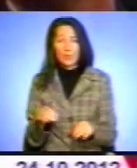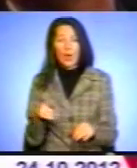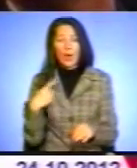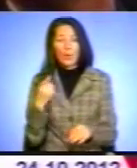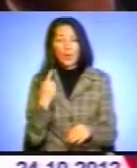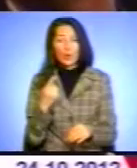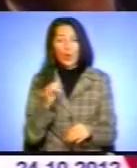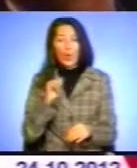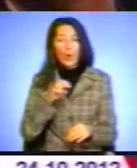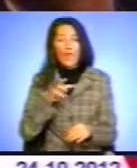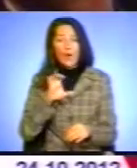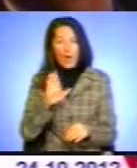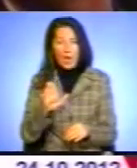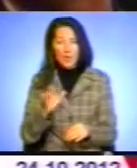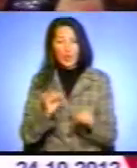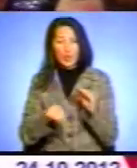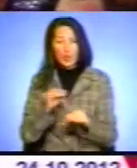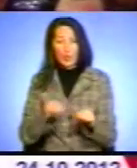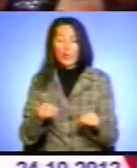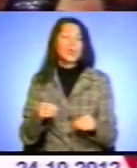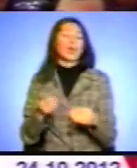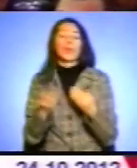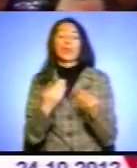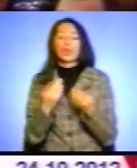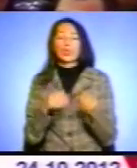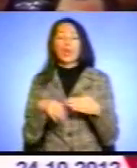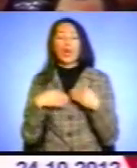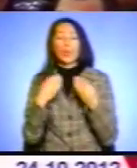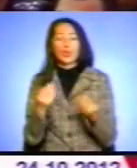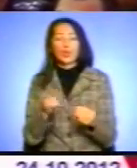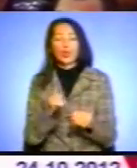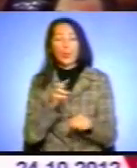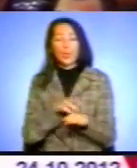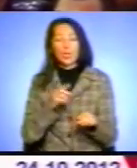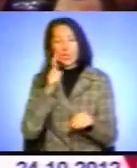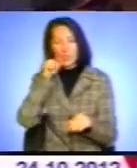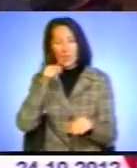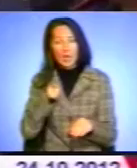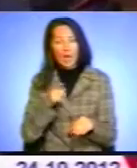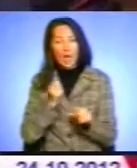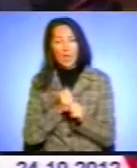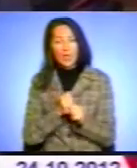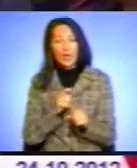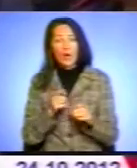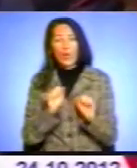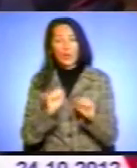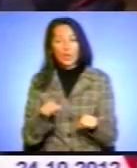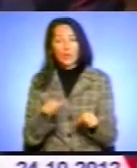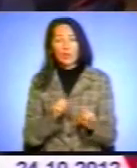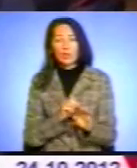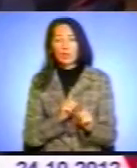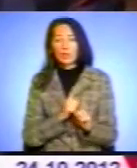обласному УМВС розробили методичні рекомендації, щоб правоохоронці знали, як діяти у можливих екстрених ситуаціях під час